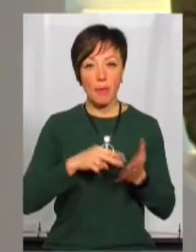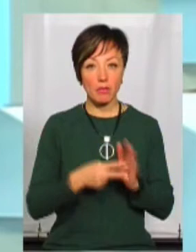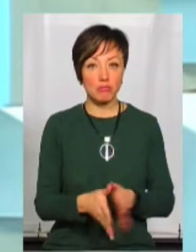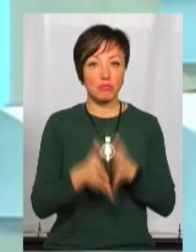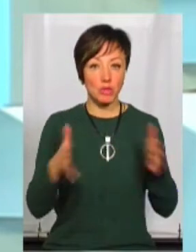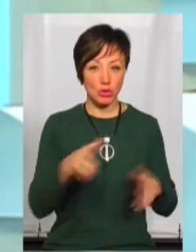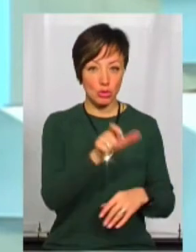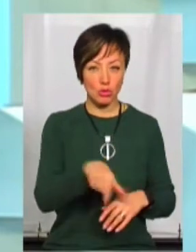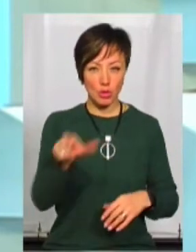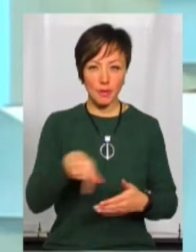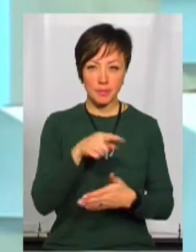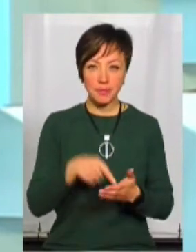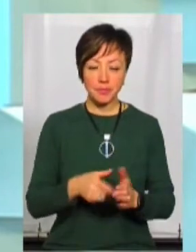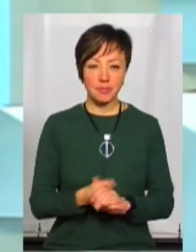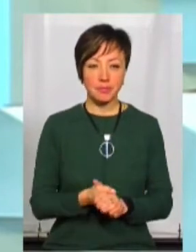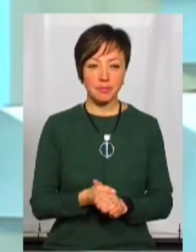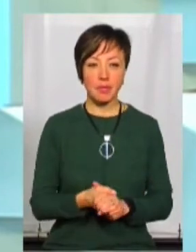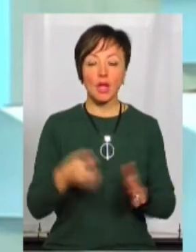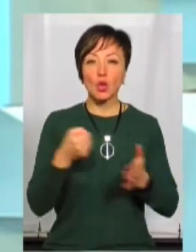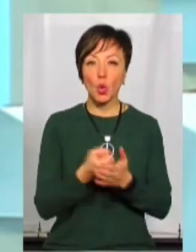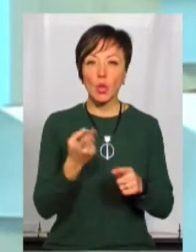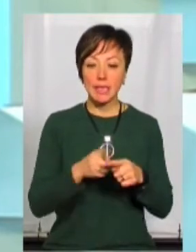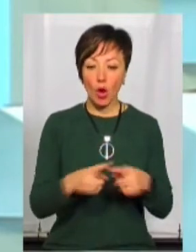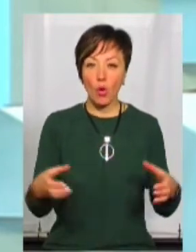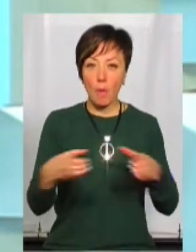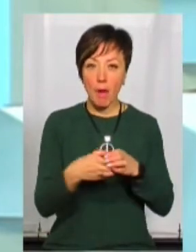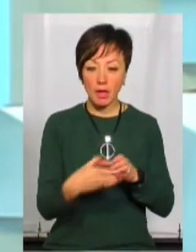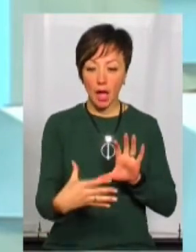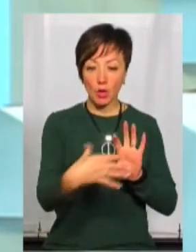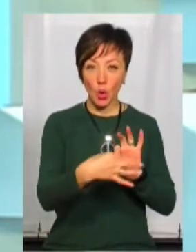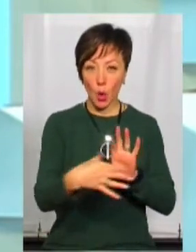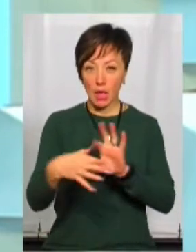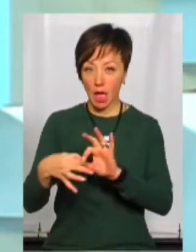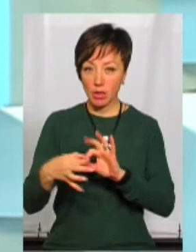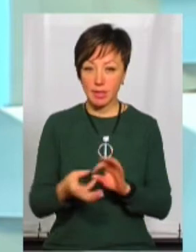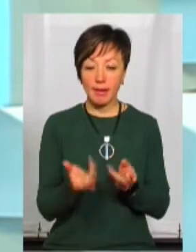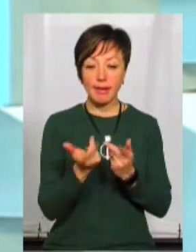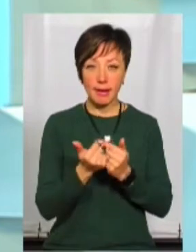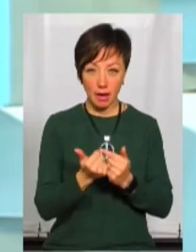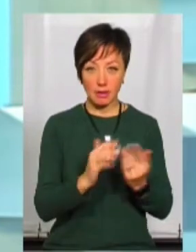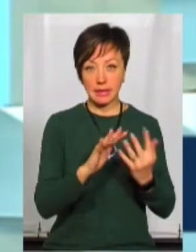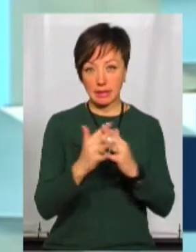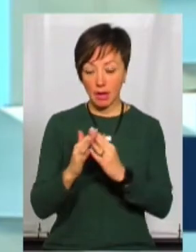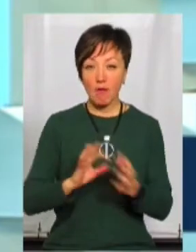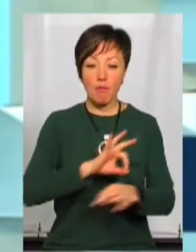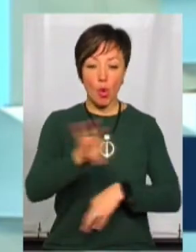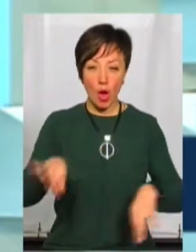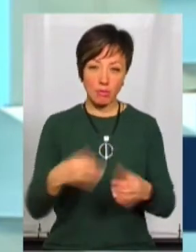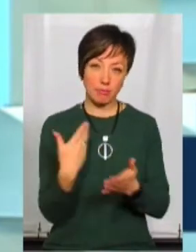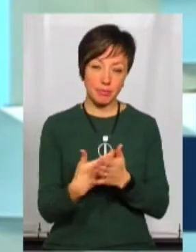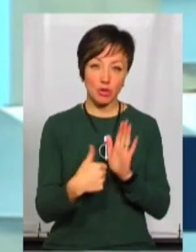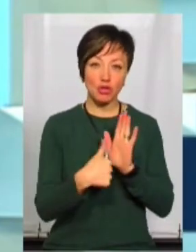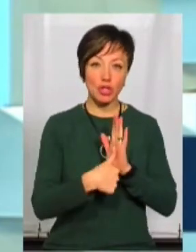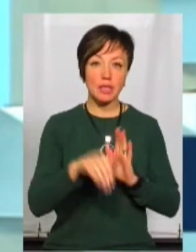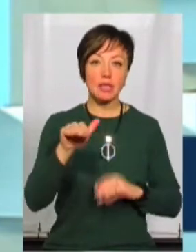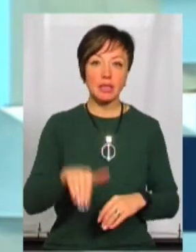робити? Більше того, до цієї громади ще доєднається декілька населених пунктів, тому в проєкті вона буде складати близько